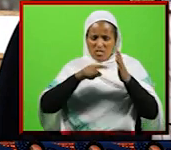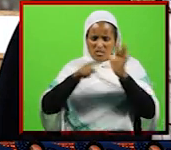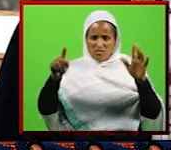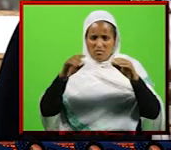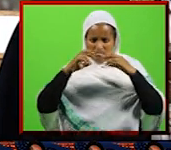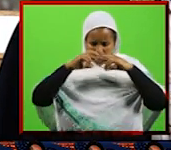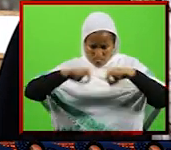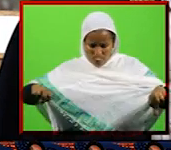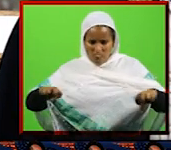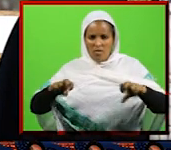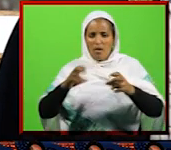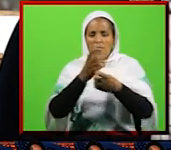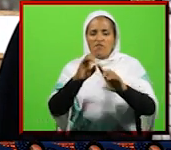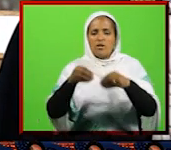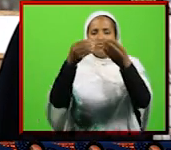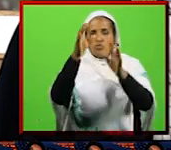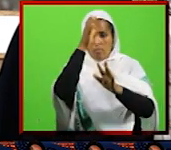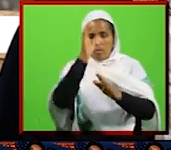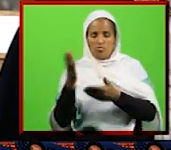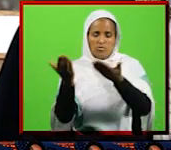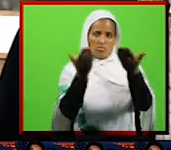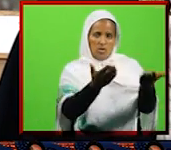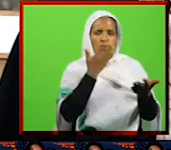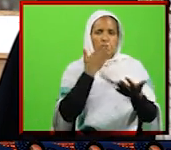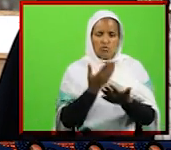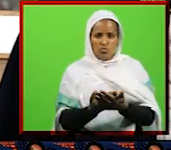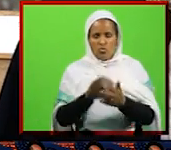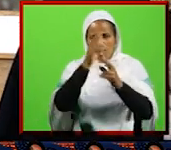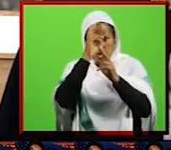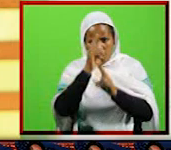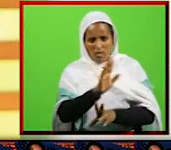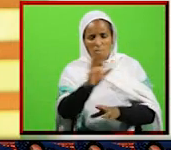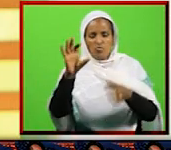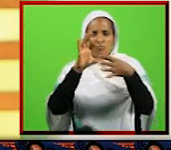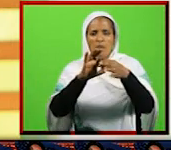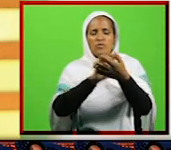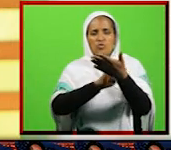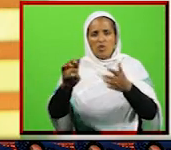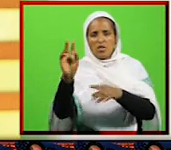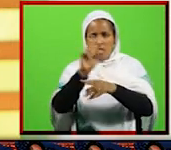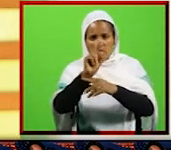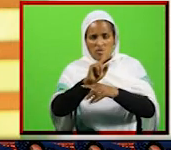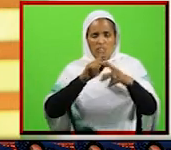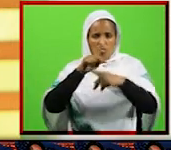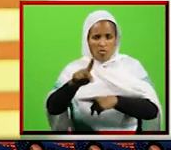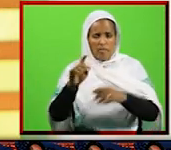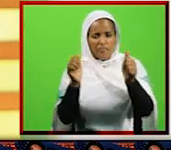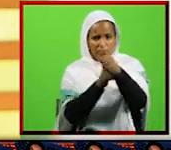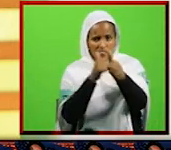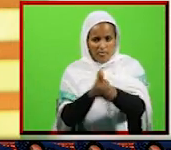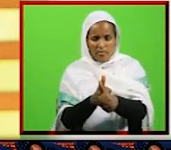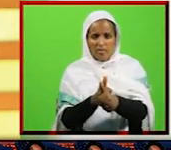እንደሄን የውስጡ ምስጢር ተጋርተው መፍትሄ ለሚሰጡ አባቶች ቢቀርብ። የተከበራችሁ የማህበረ